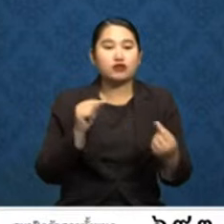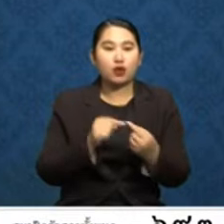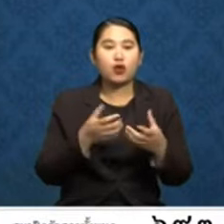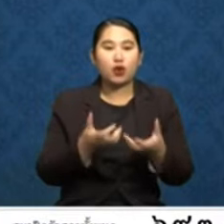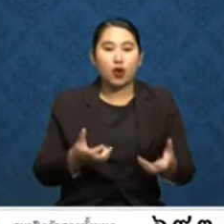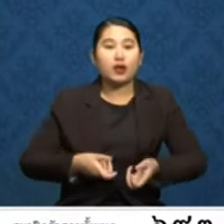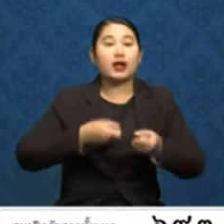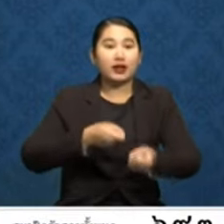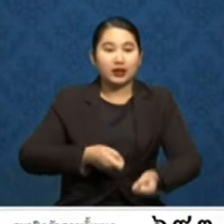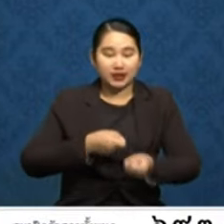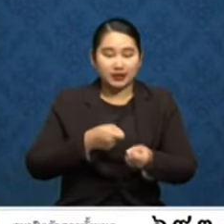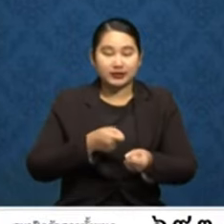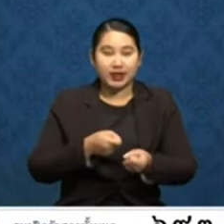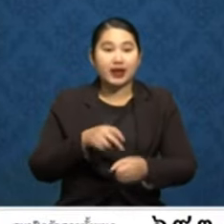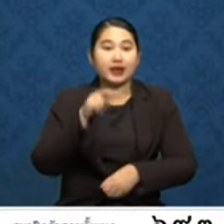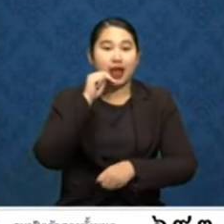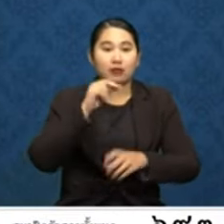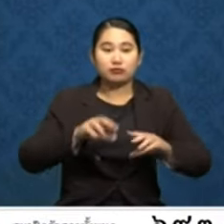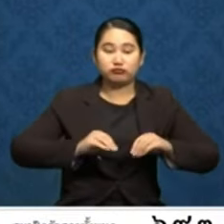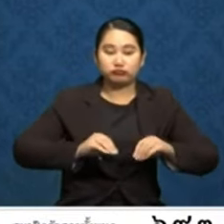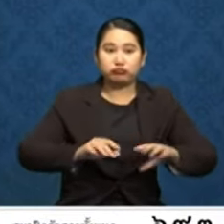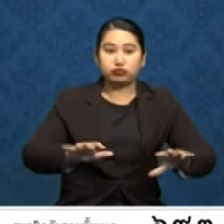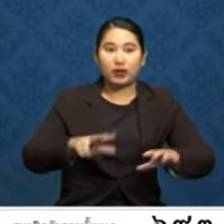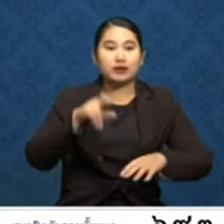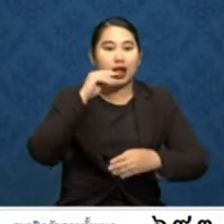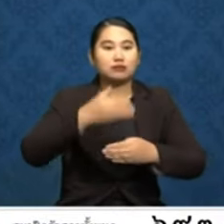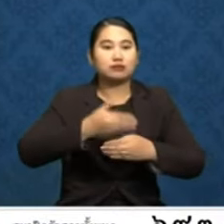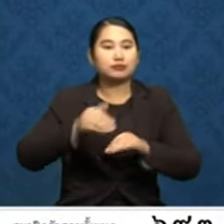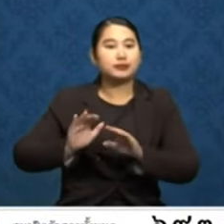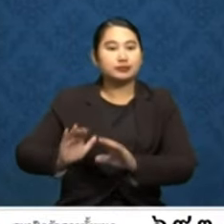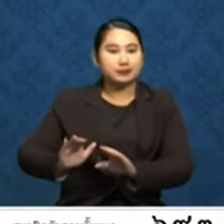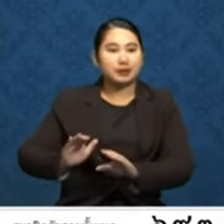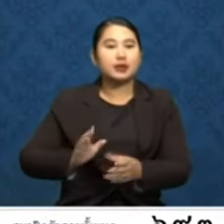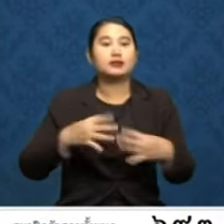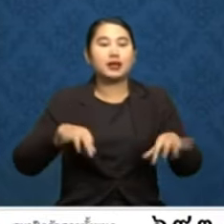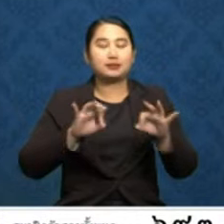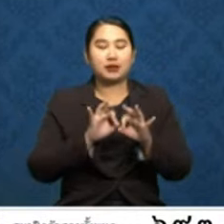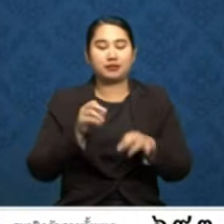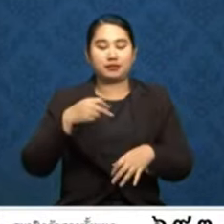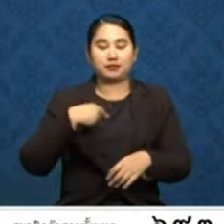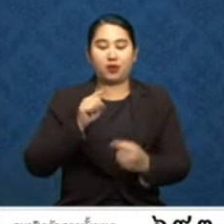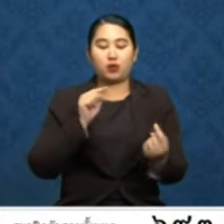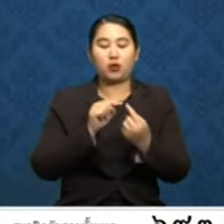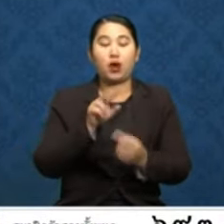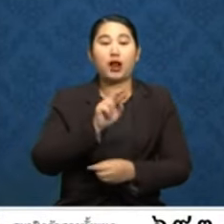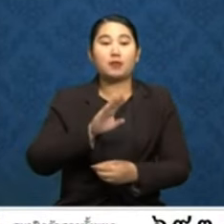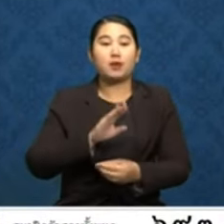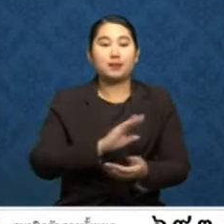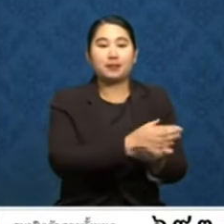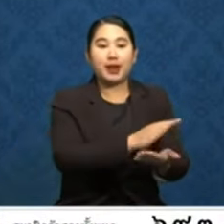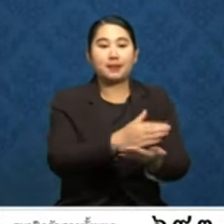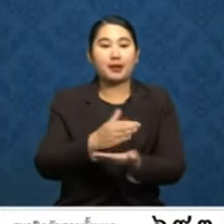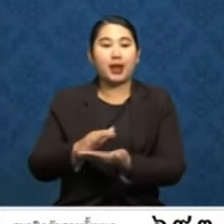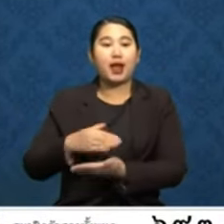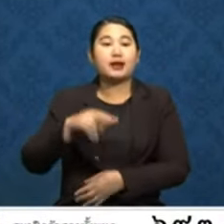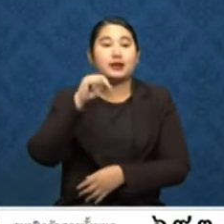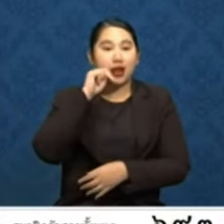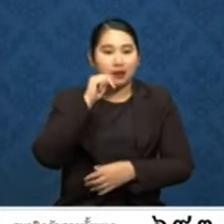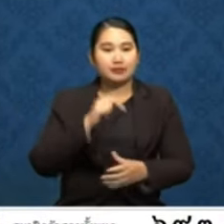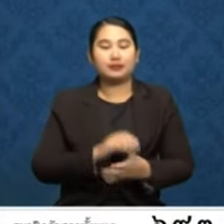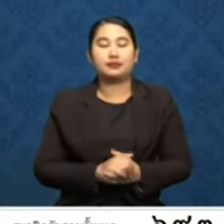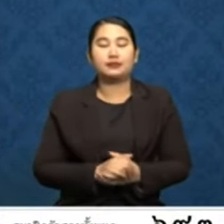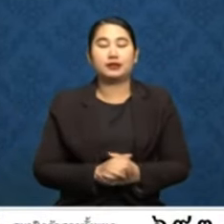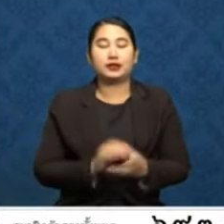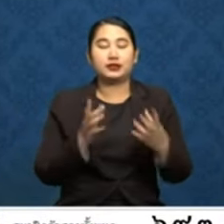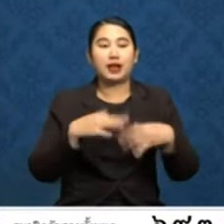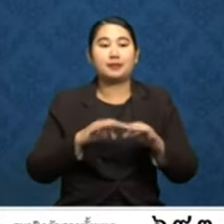การเพิ่มศักยภาพแหล่งกักเก็บน้ำและเพิ่มประสิทธิภาพระบบกระจายน้ำควบคู่กับ